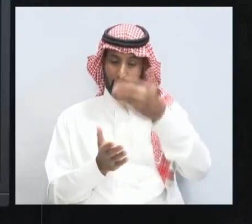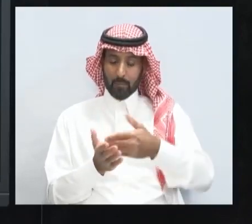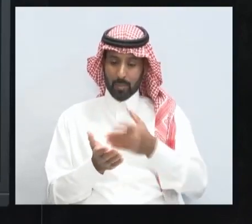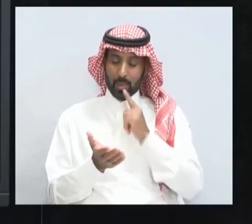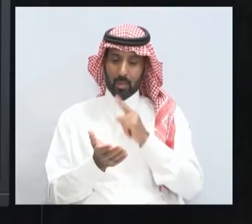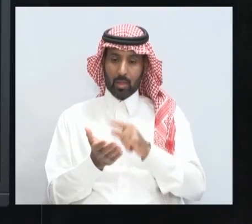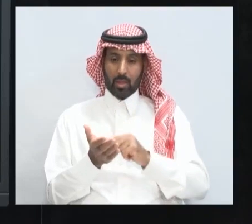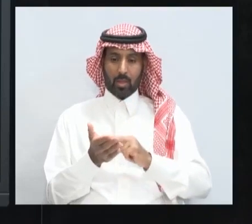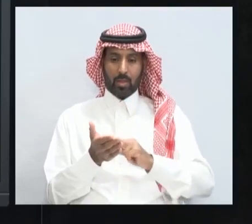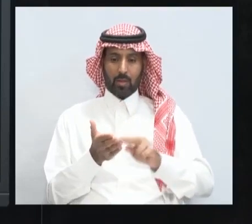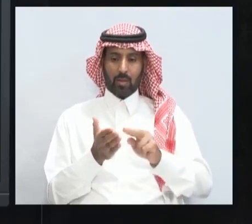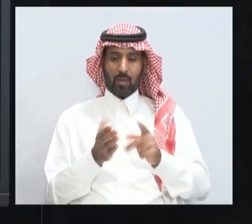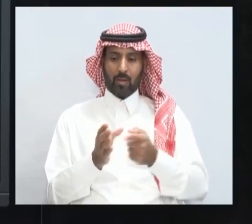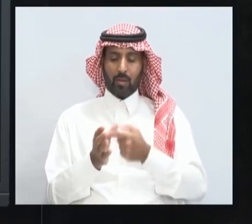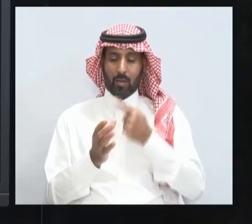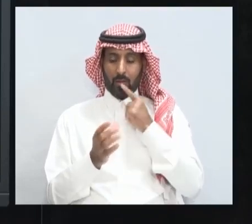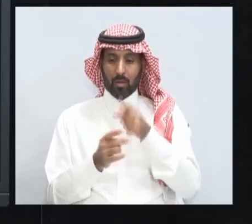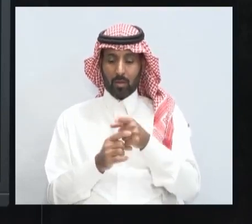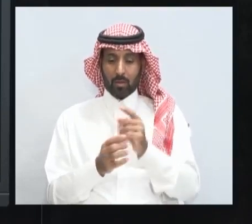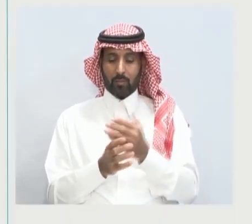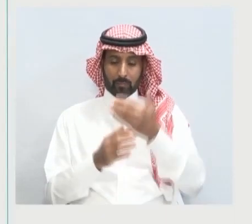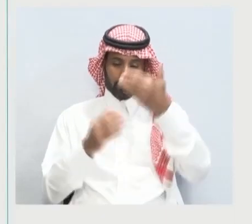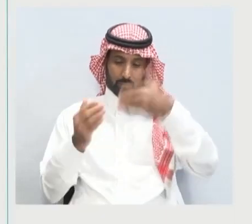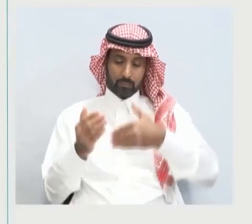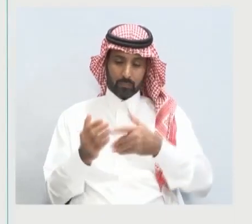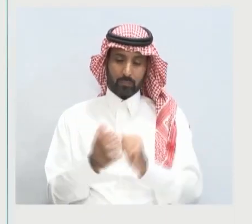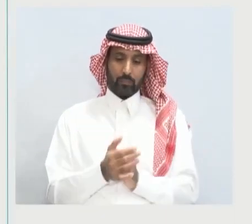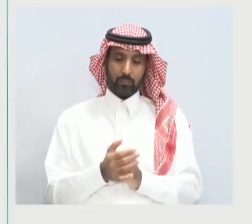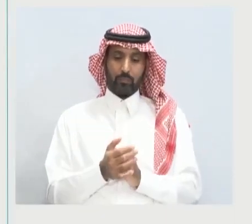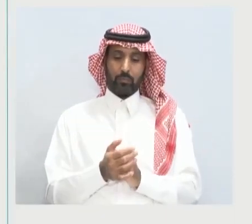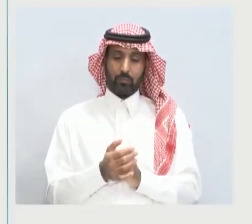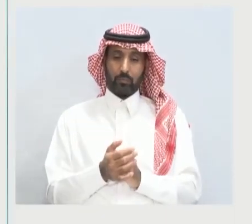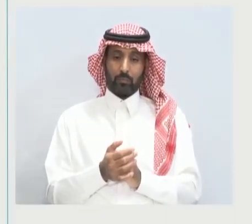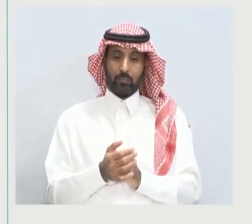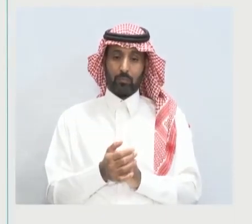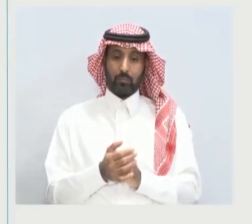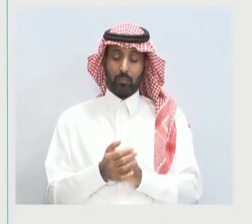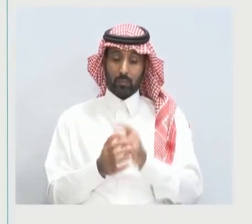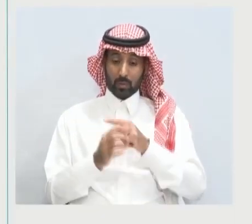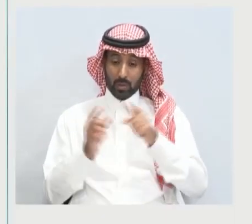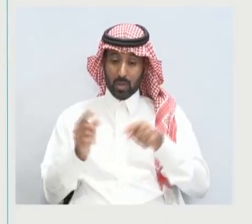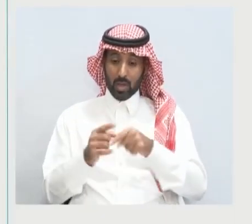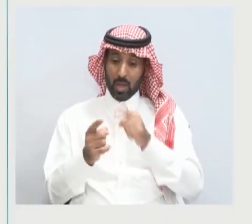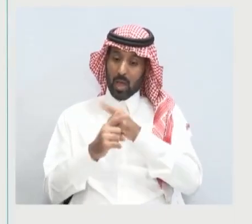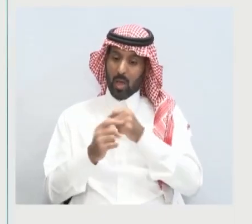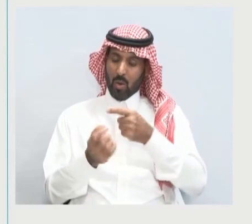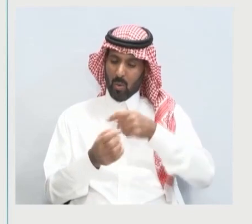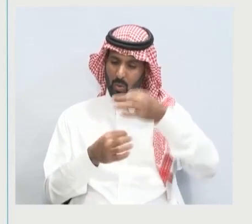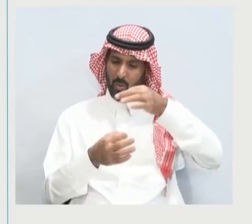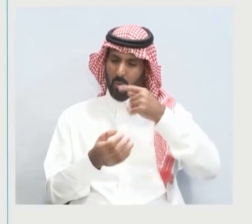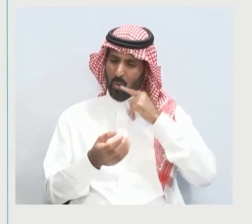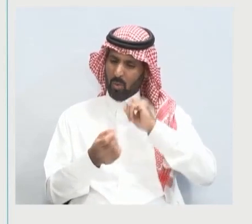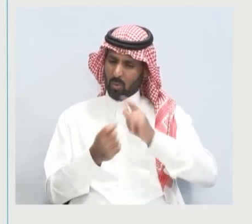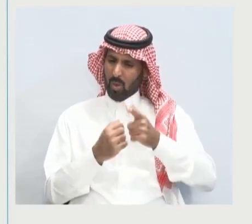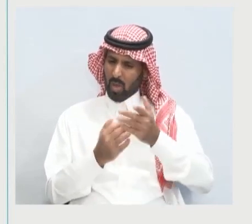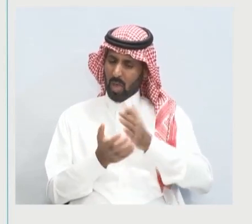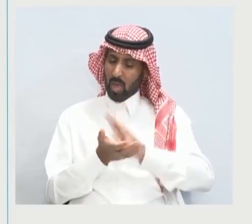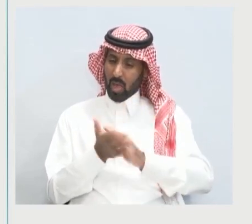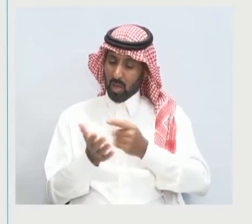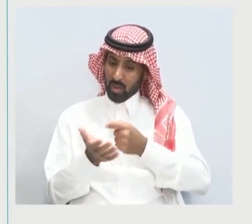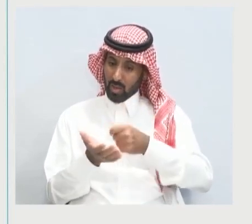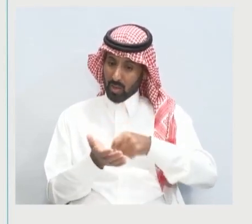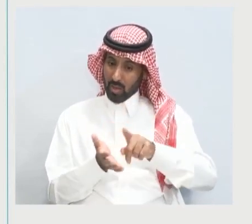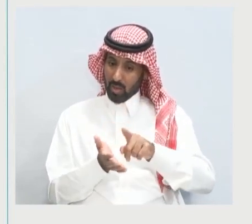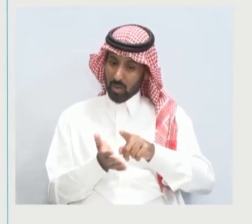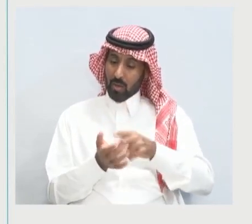اظهار التحذير التالي هل او سيحدث مايكروسوفت اكسل هذه الورقه بشكل دائم هل تريد المتابعه